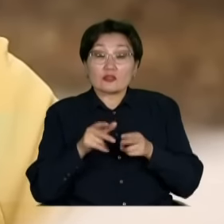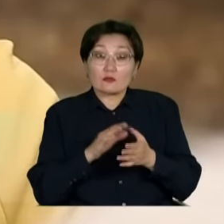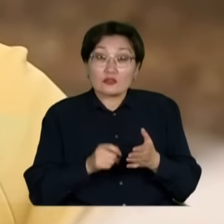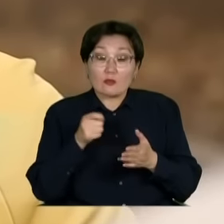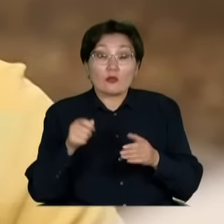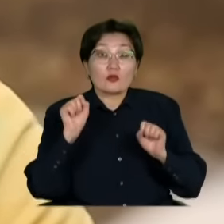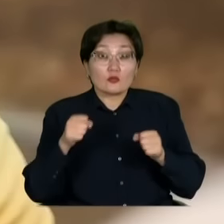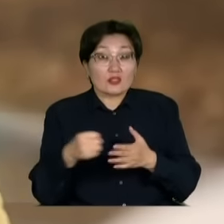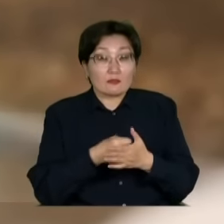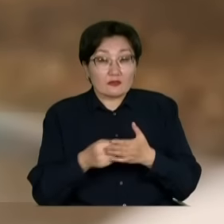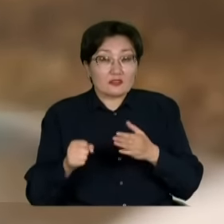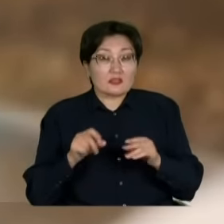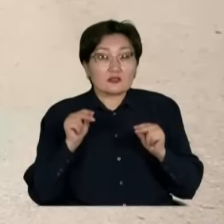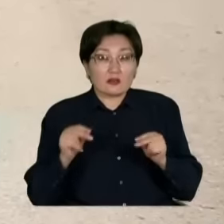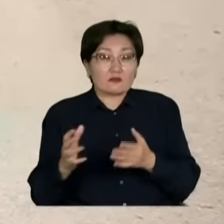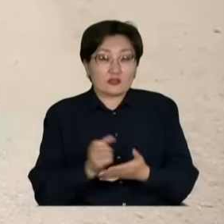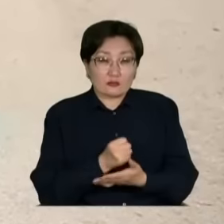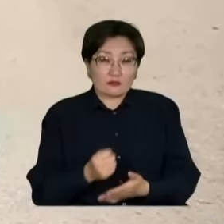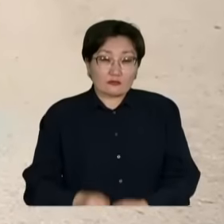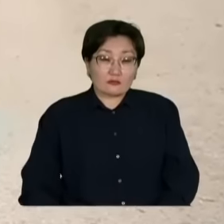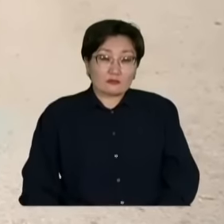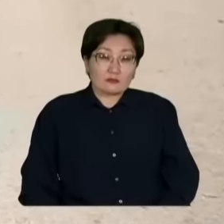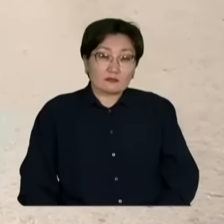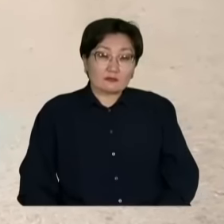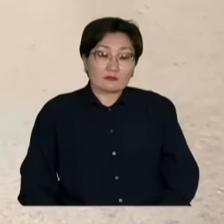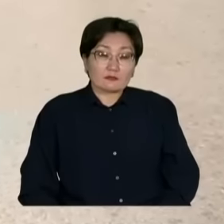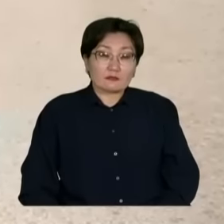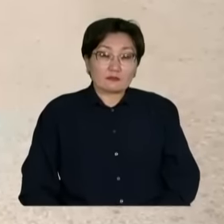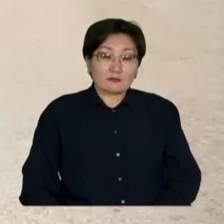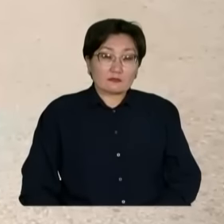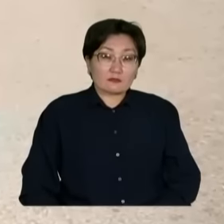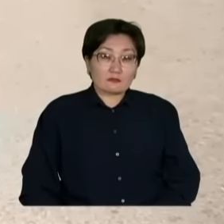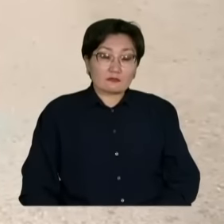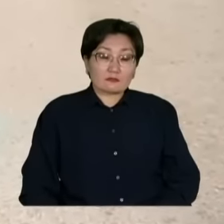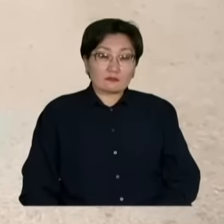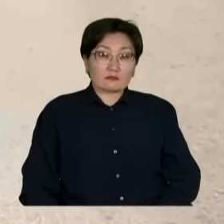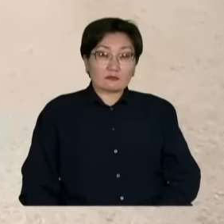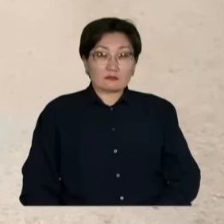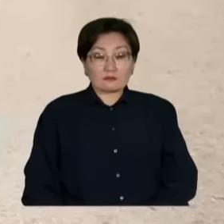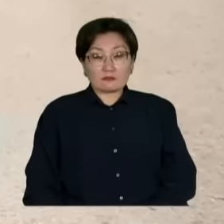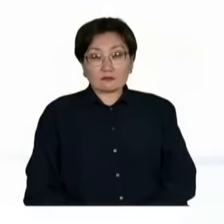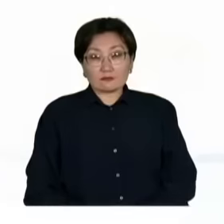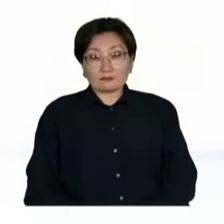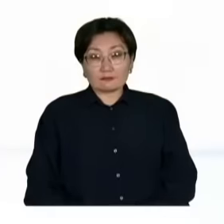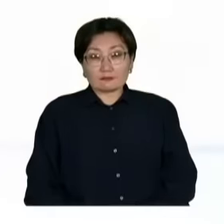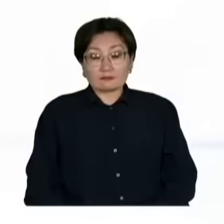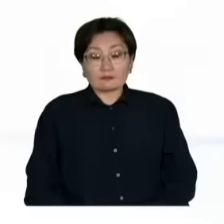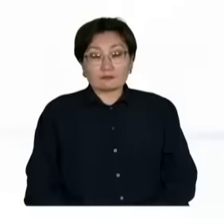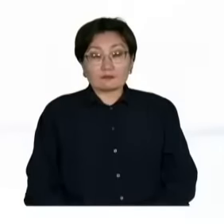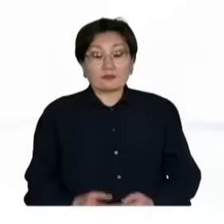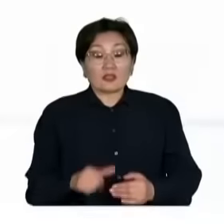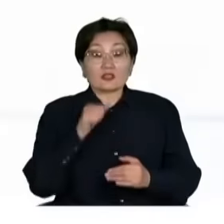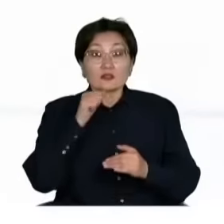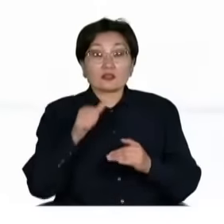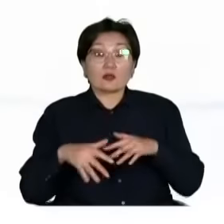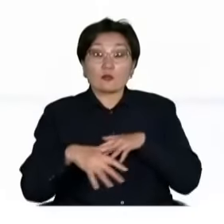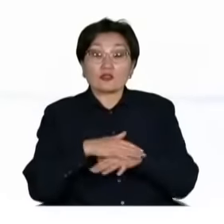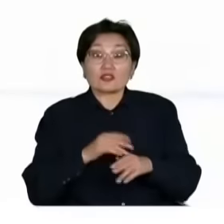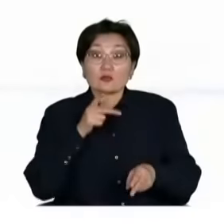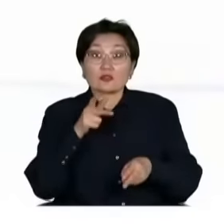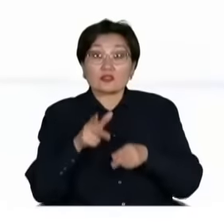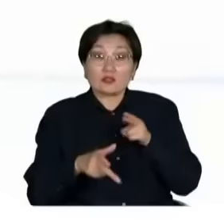добиться справедливости Лейла осова жумар Хаде берге нав телеканал Алмааты Актобе Костанай сы жалуются